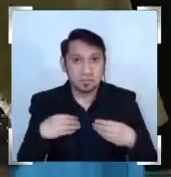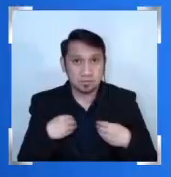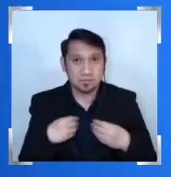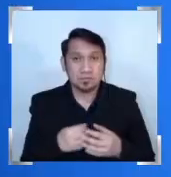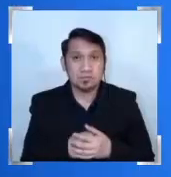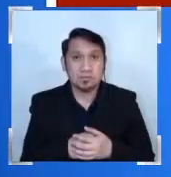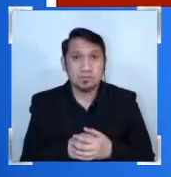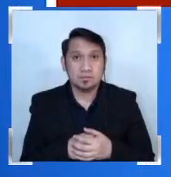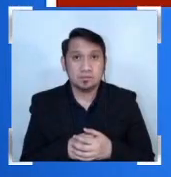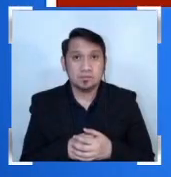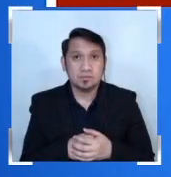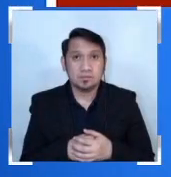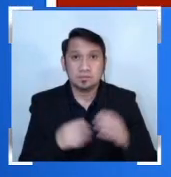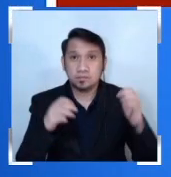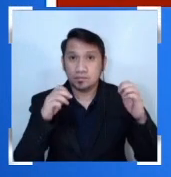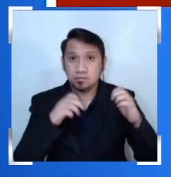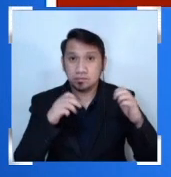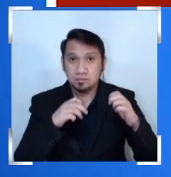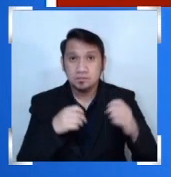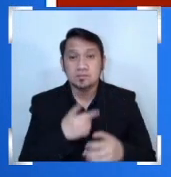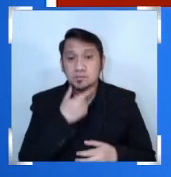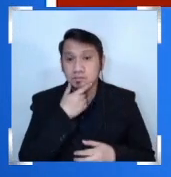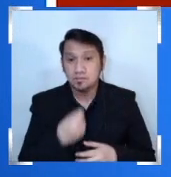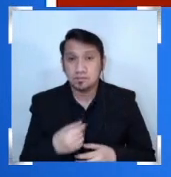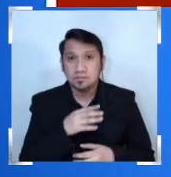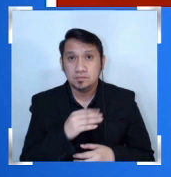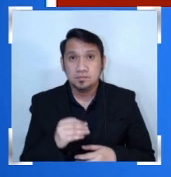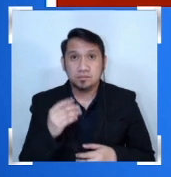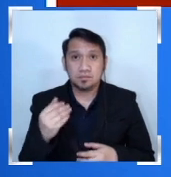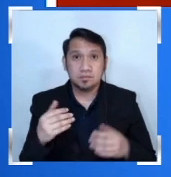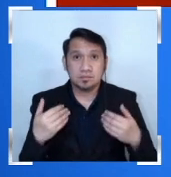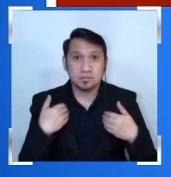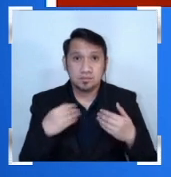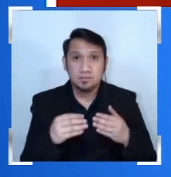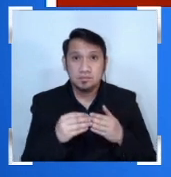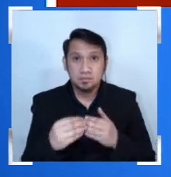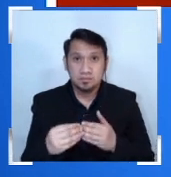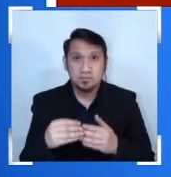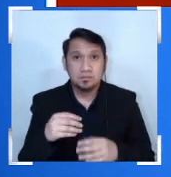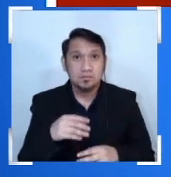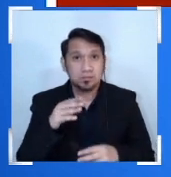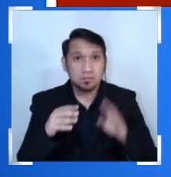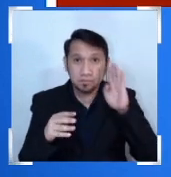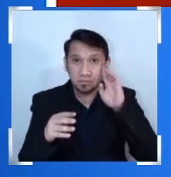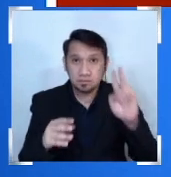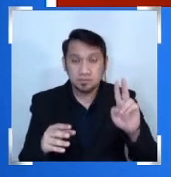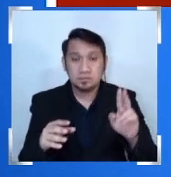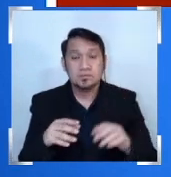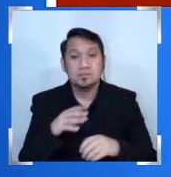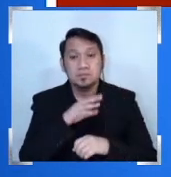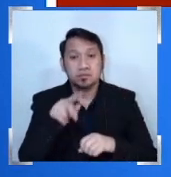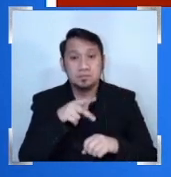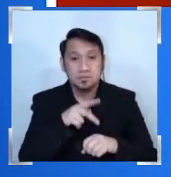Mandate. Inaasahan daw ni na Mangundato at Serapio na pamumunuan ni na Marcos at Duterte ang bansa ng may